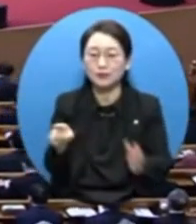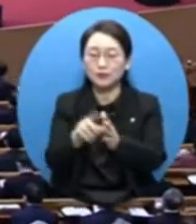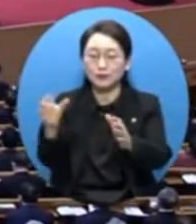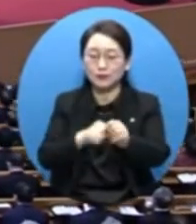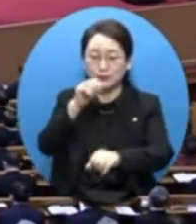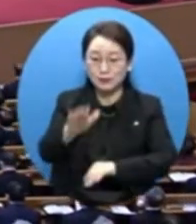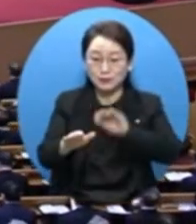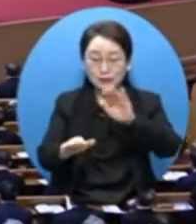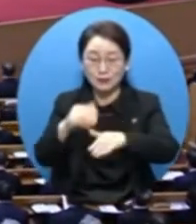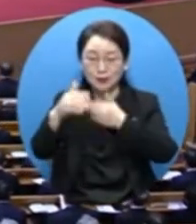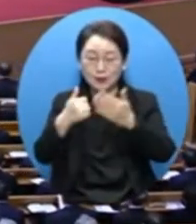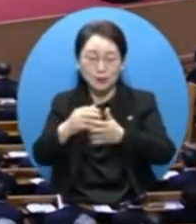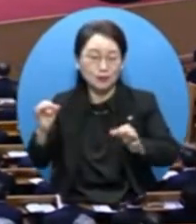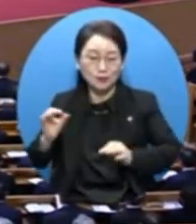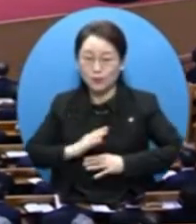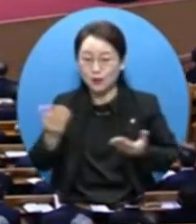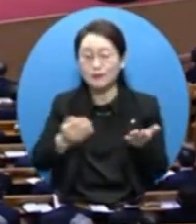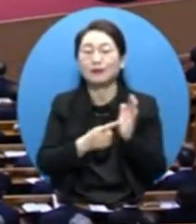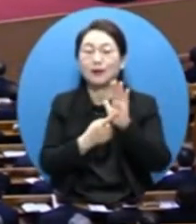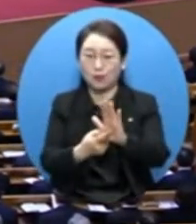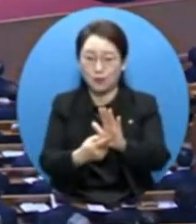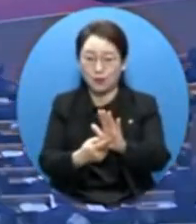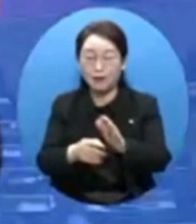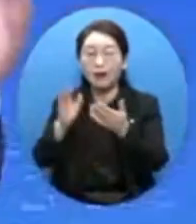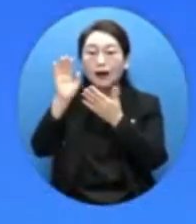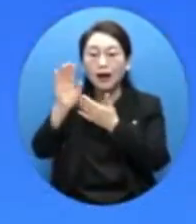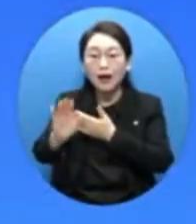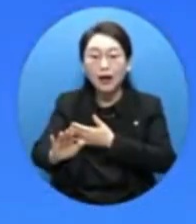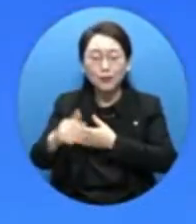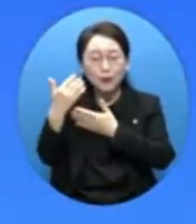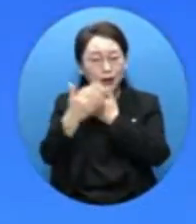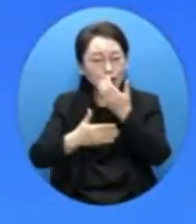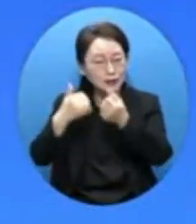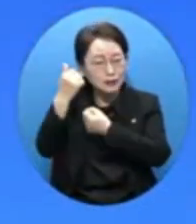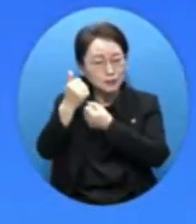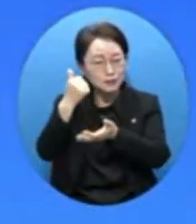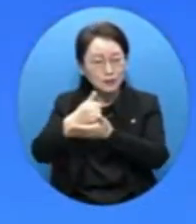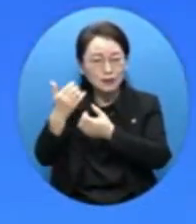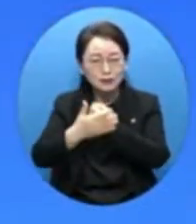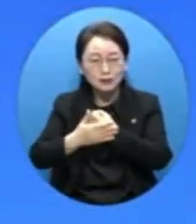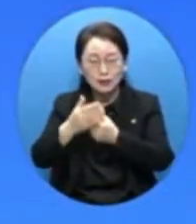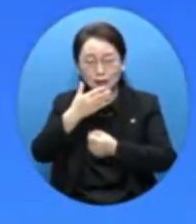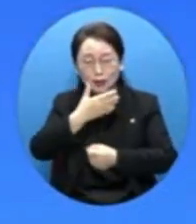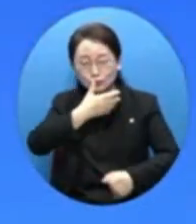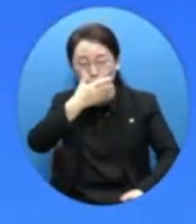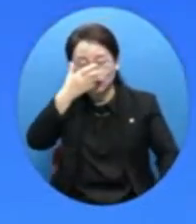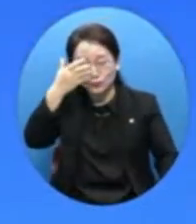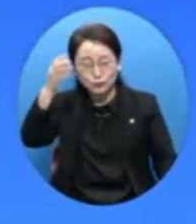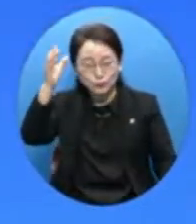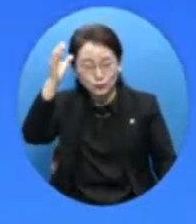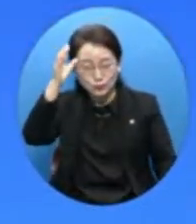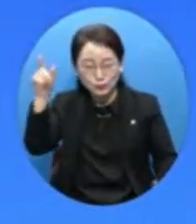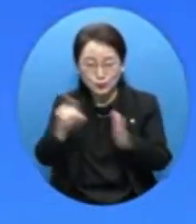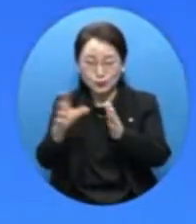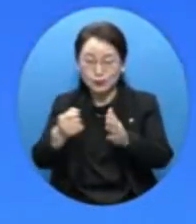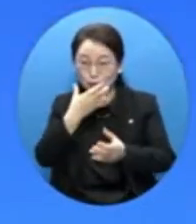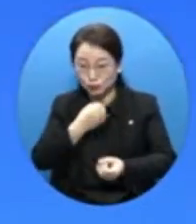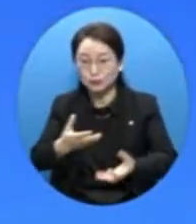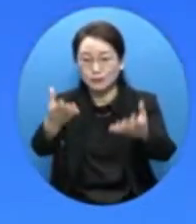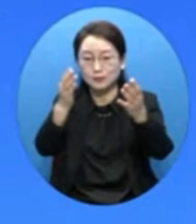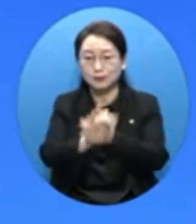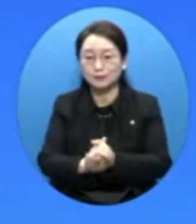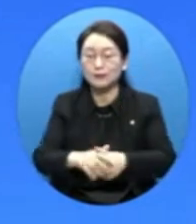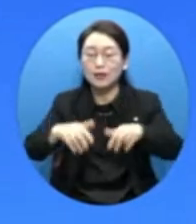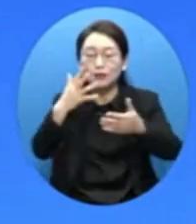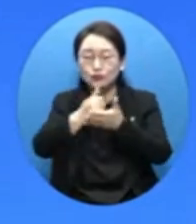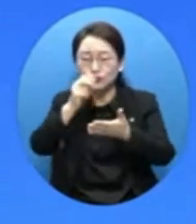나갈 때 하나님 놀라운 역사가 나타납니다. 장차 다가올 하나님의 은혜와 축복을 믿음으로 바라보고 나가는 여러분 모두가 되기를 주님의 이름으로 축원합니다. 주여